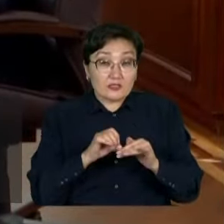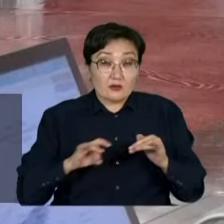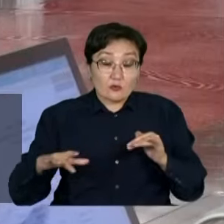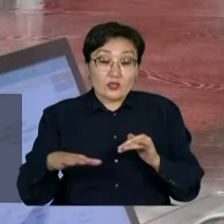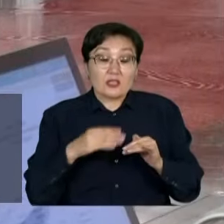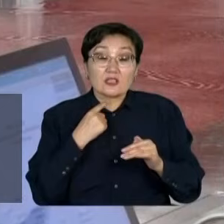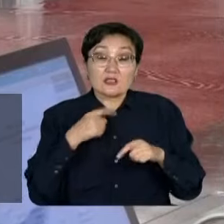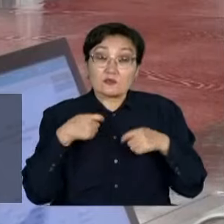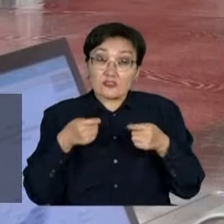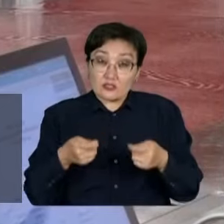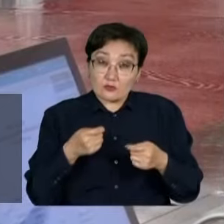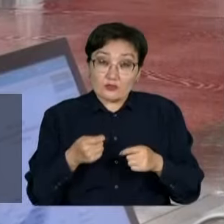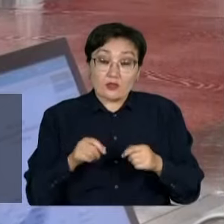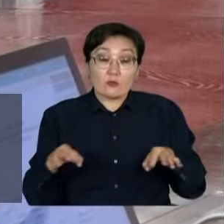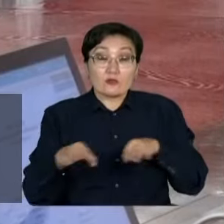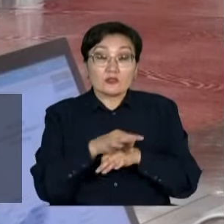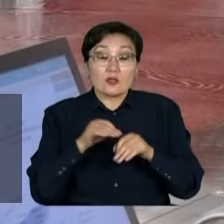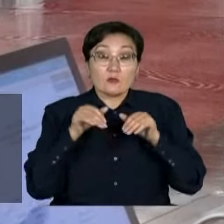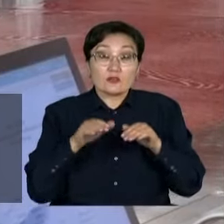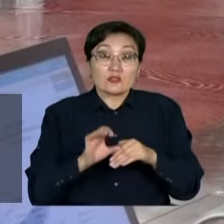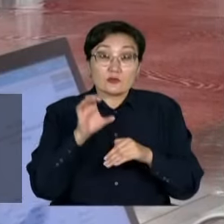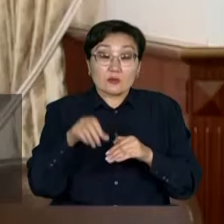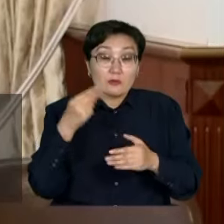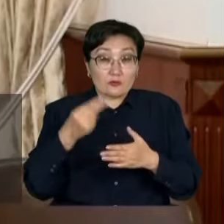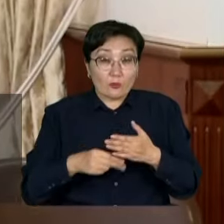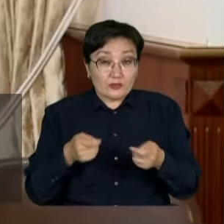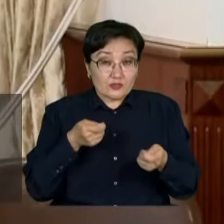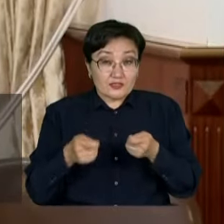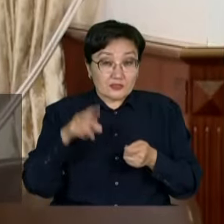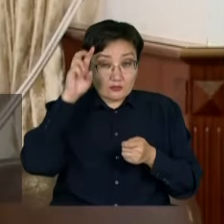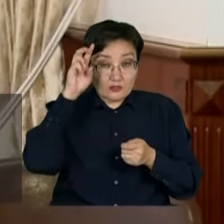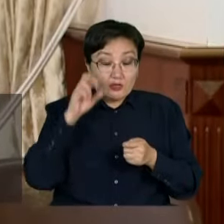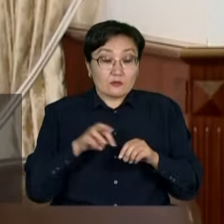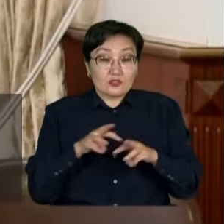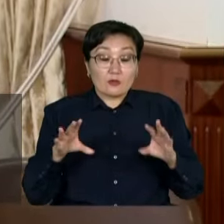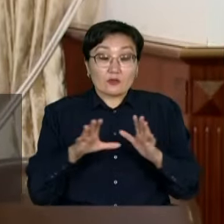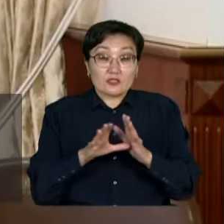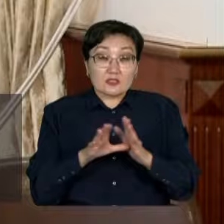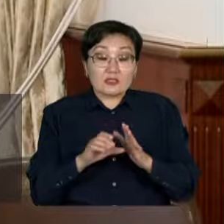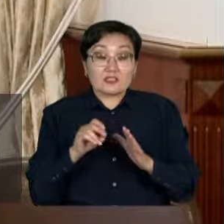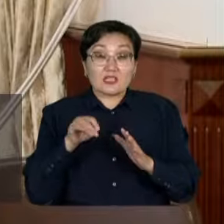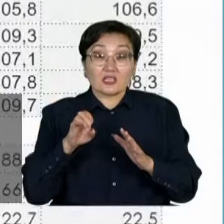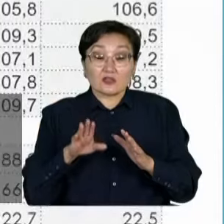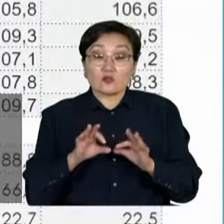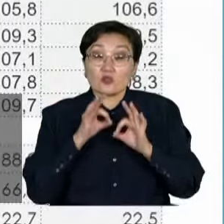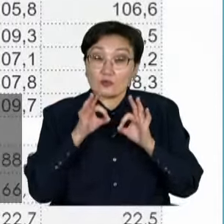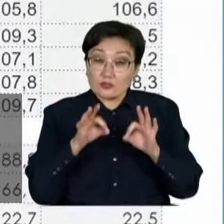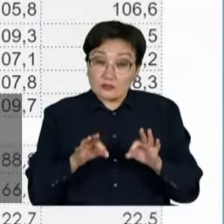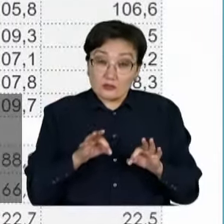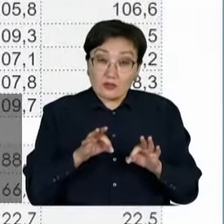республиканского референдума. Проект постановления направили на подпись президенту страны. Министр энергетики Алмасадам Саткалиев подчеркнул,